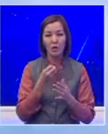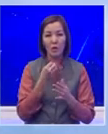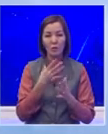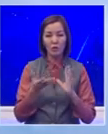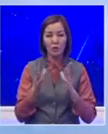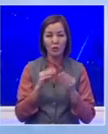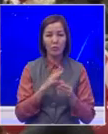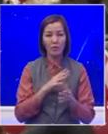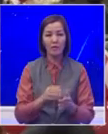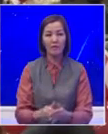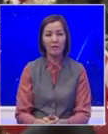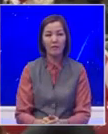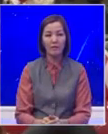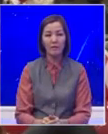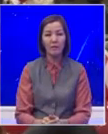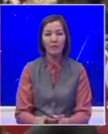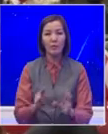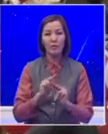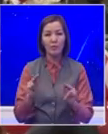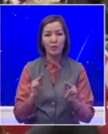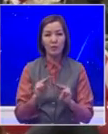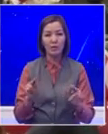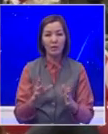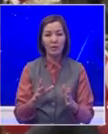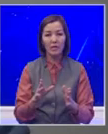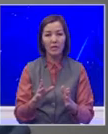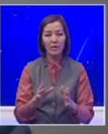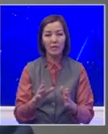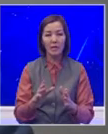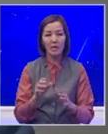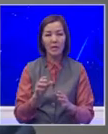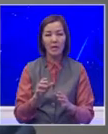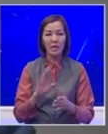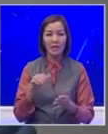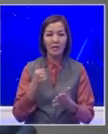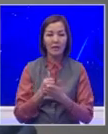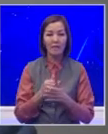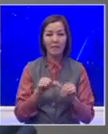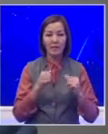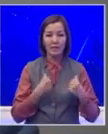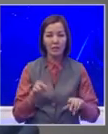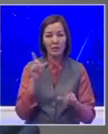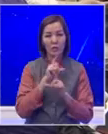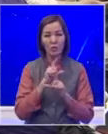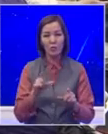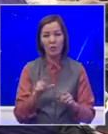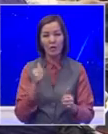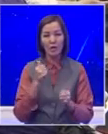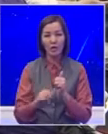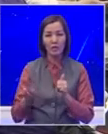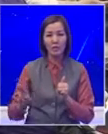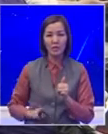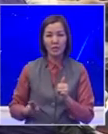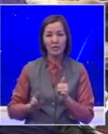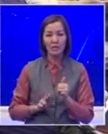в этом направлении учитель опора общества сердце школы каждый директор принимавший участие в очередном семинаре